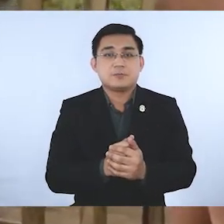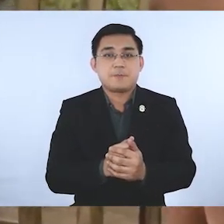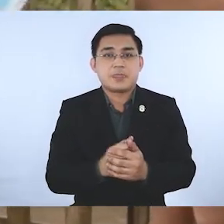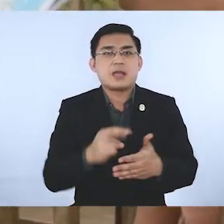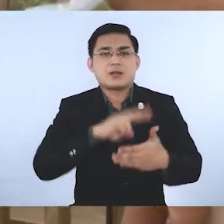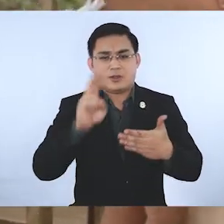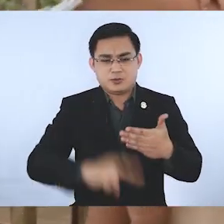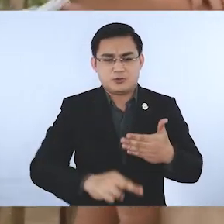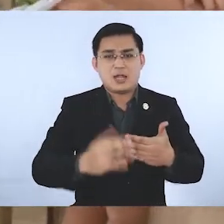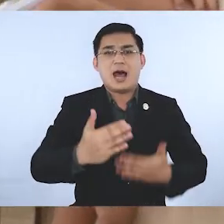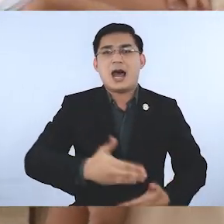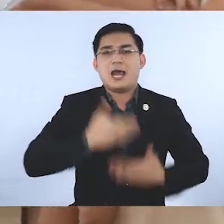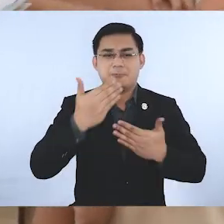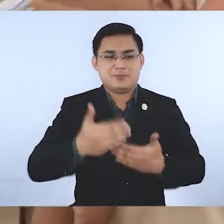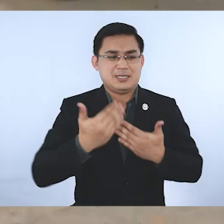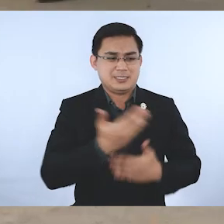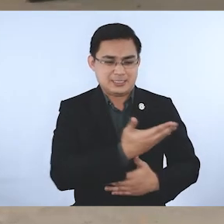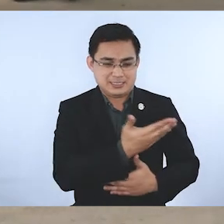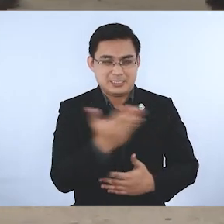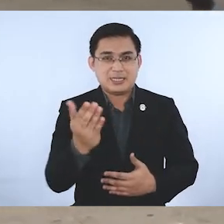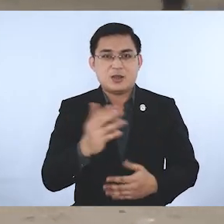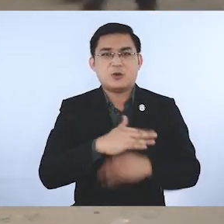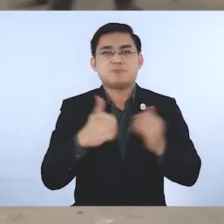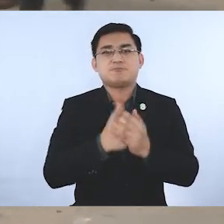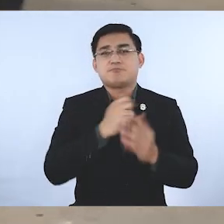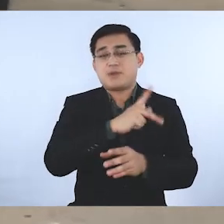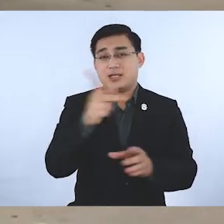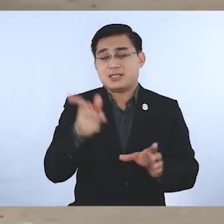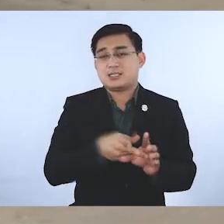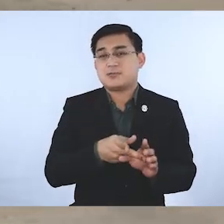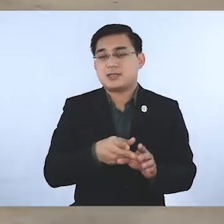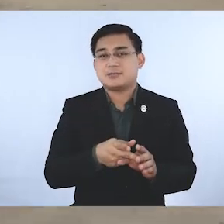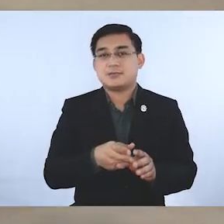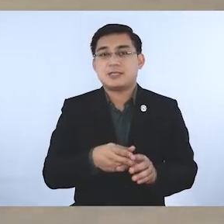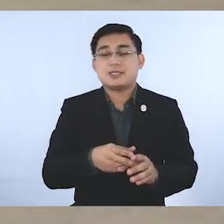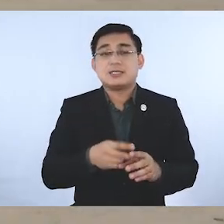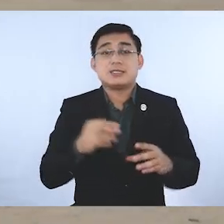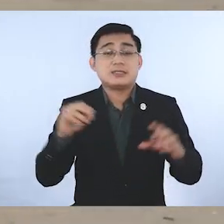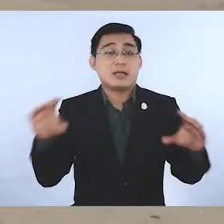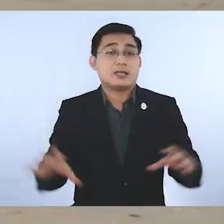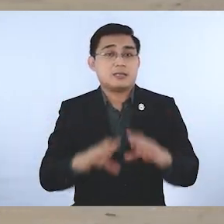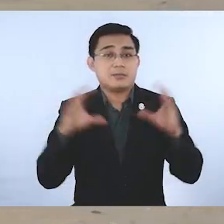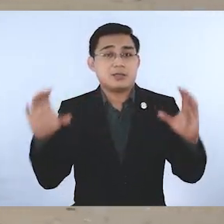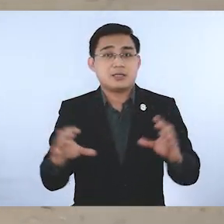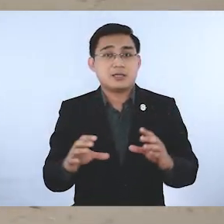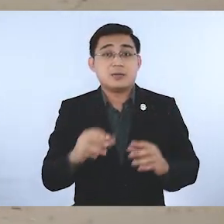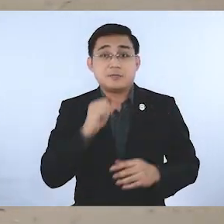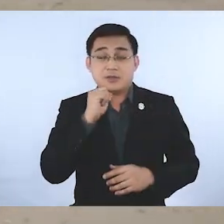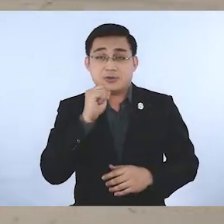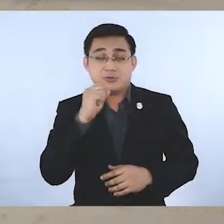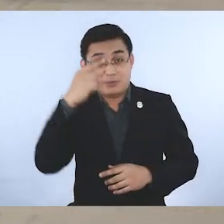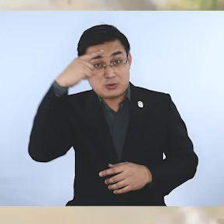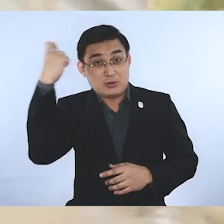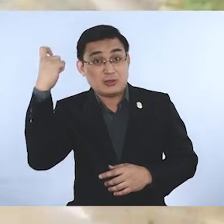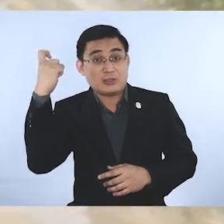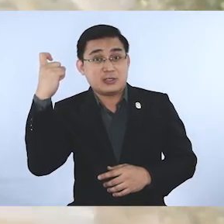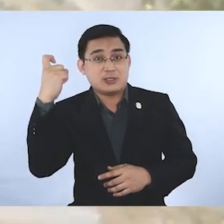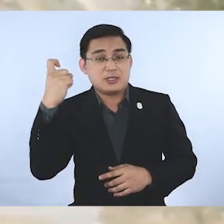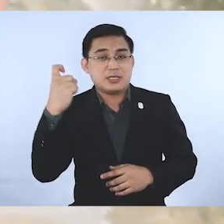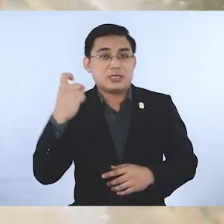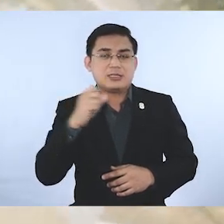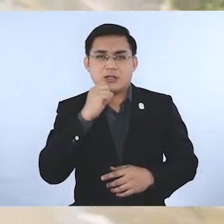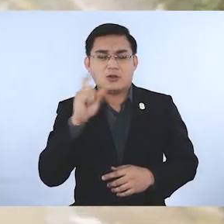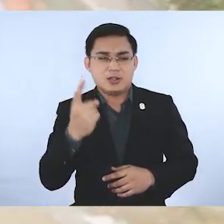ng kasiyahan sa mga kapatid na nakipagkaisa ang nasabing aktibidad sapagkat hindi lang sila nagkaroon ng bahagi